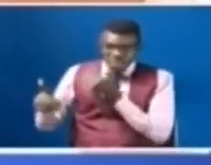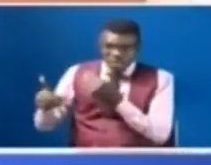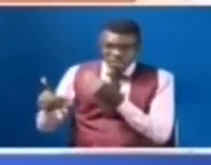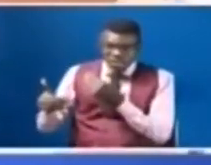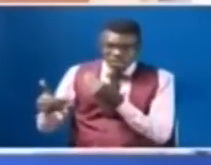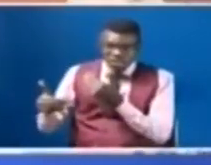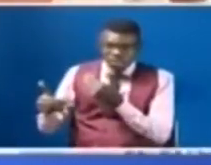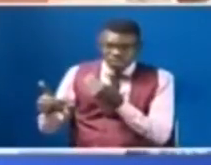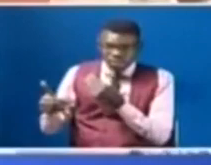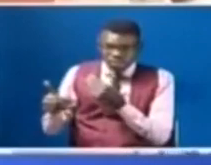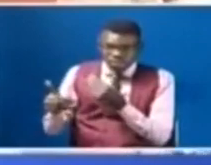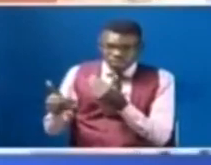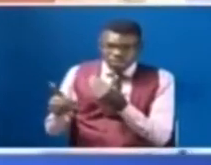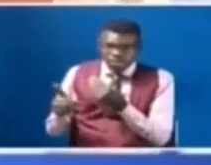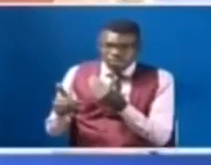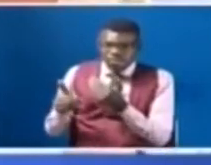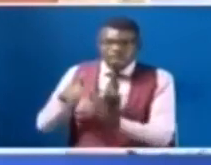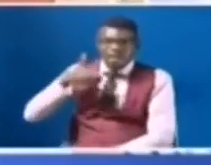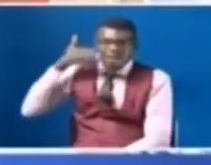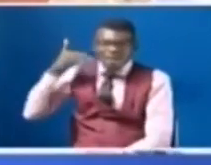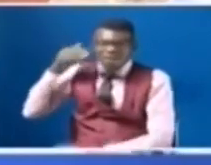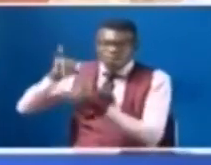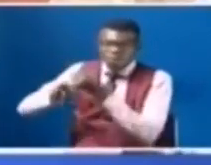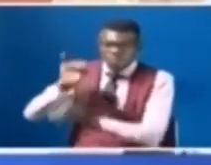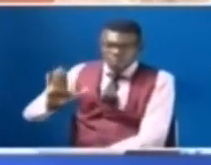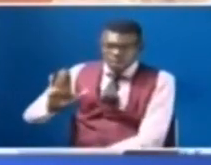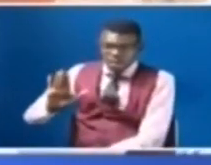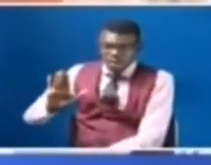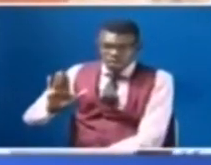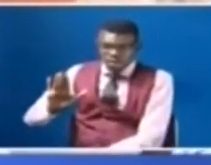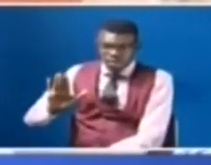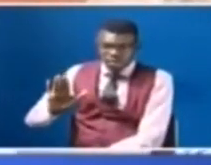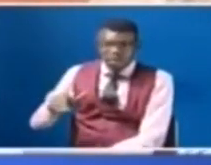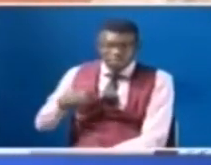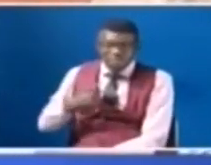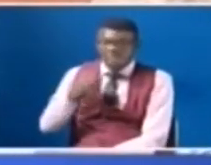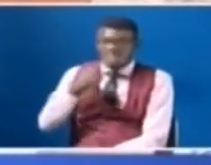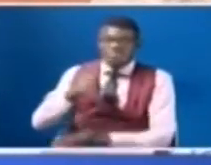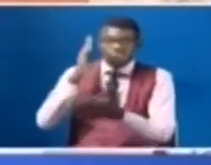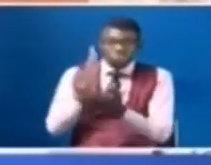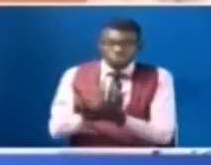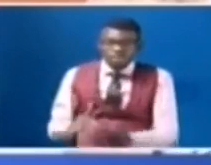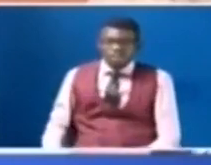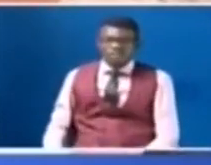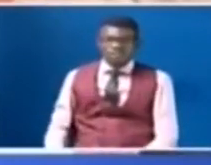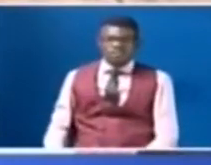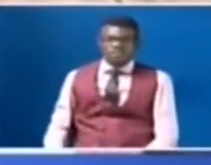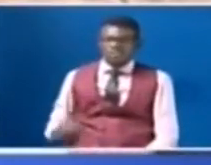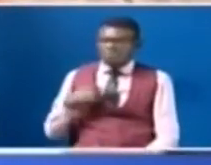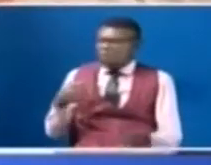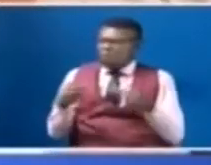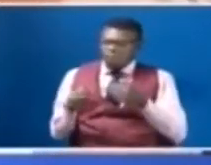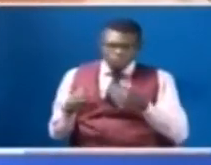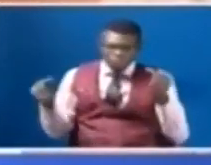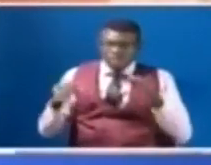wapwana wa bibi yake. Bana mnyang'anya bibi yake. Mesema ukweli mbele ya Mungu. Mekataa na wajirani